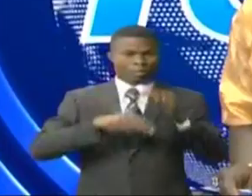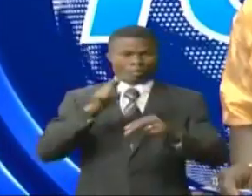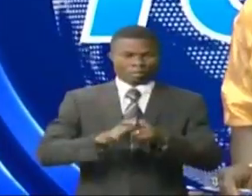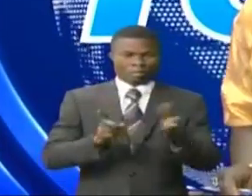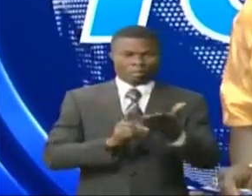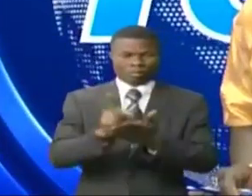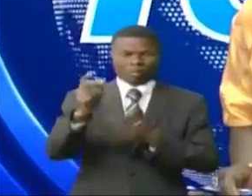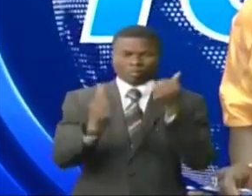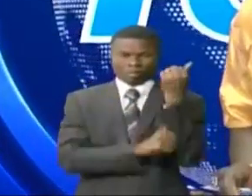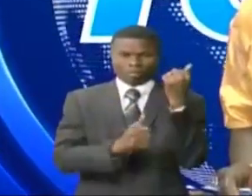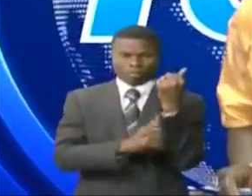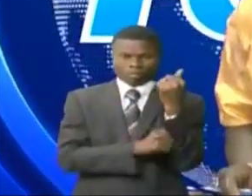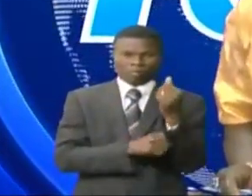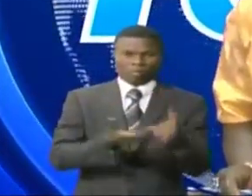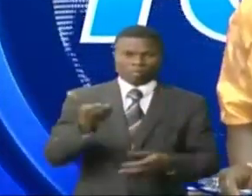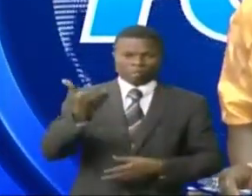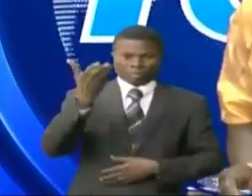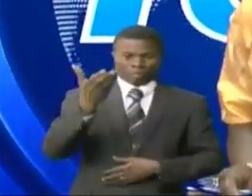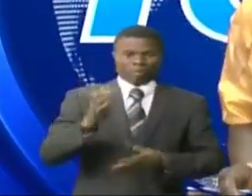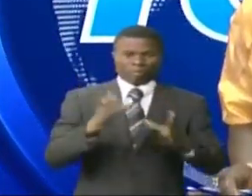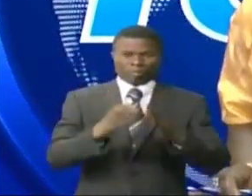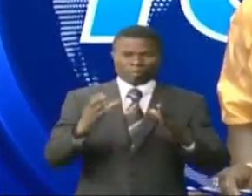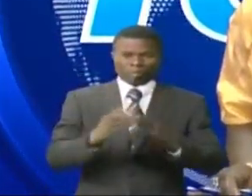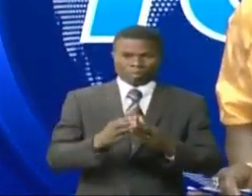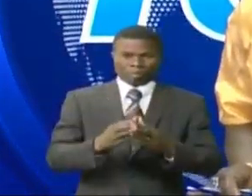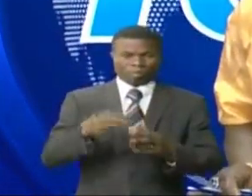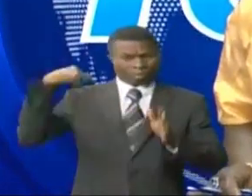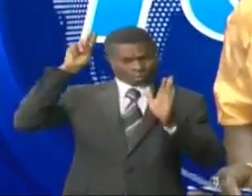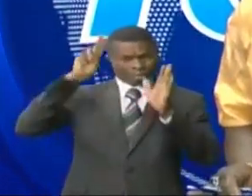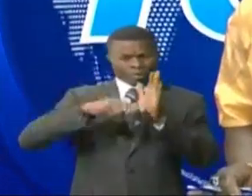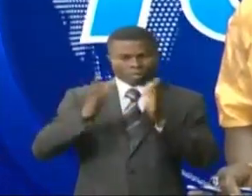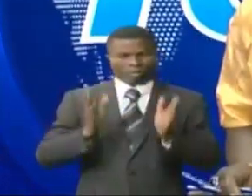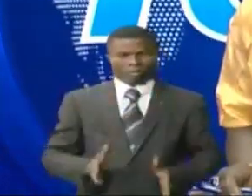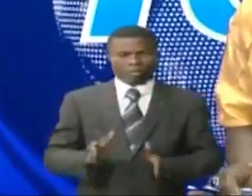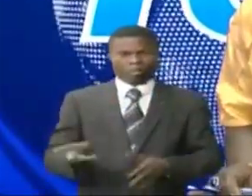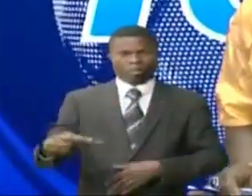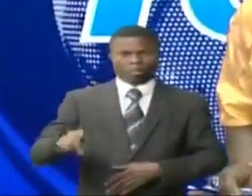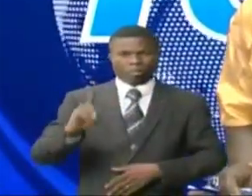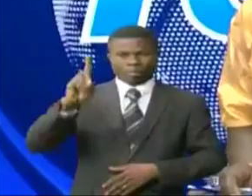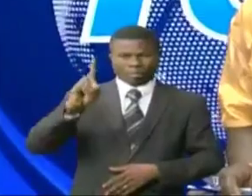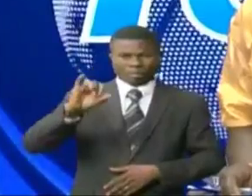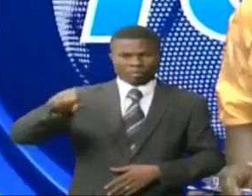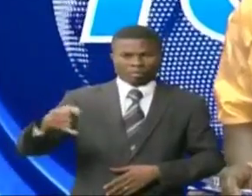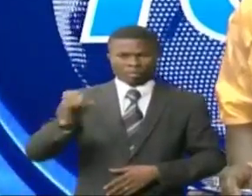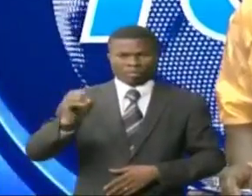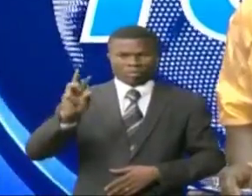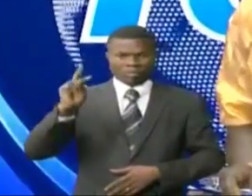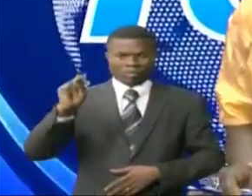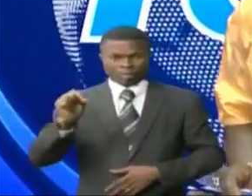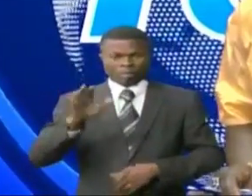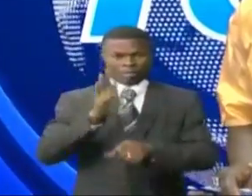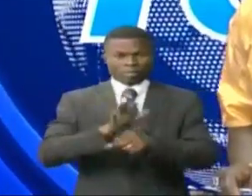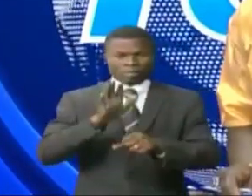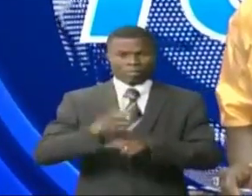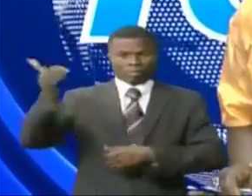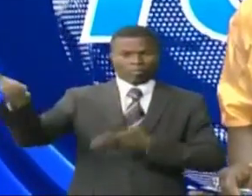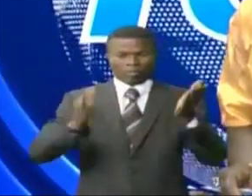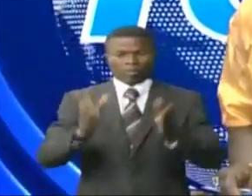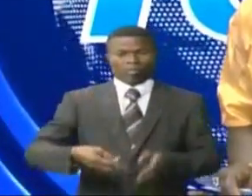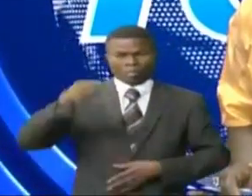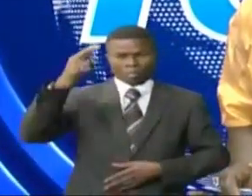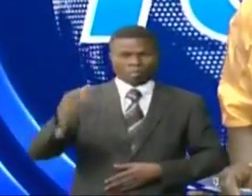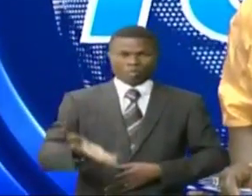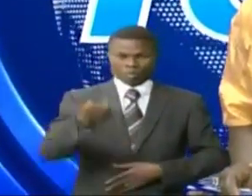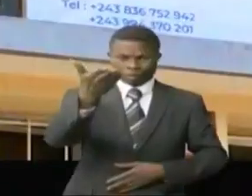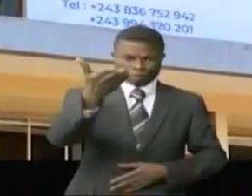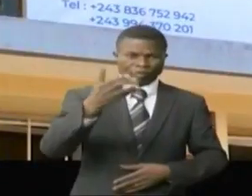des droits humains, Fabrice Pola, accompagné par le gouverneur John Kabeya Shikai, devant plusieurs invités de marque.